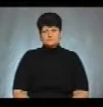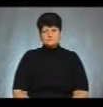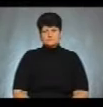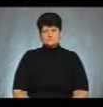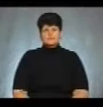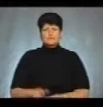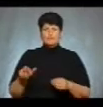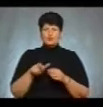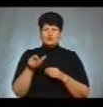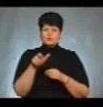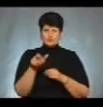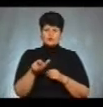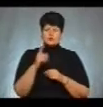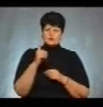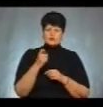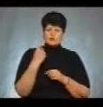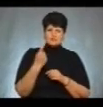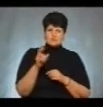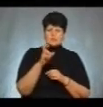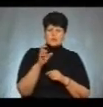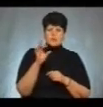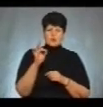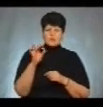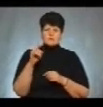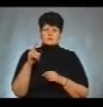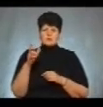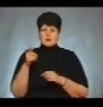По дорозі О-200-101 Бережан-Розгадів